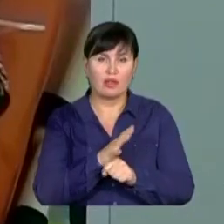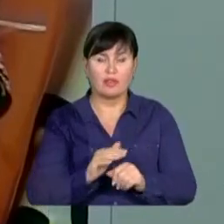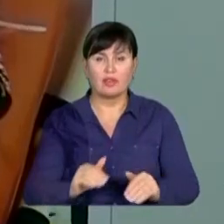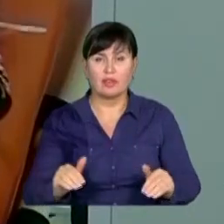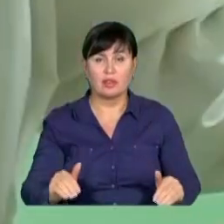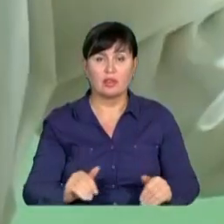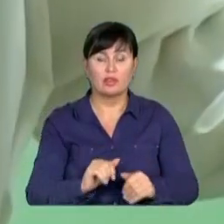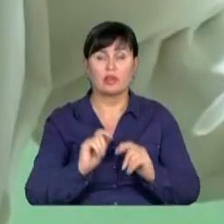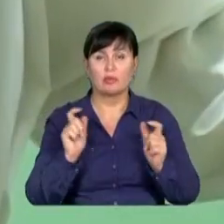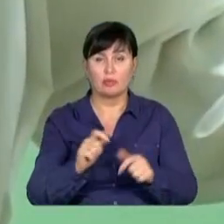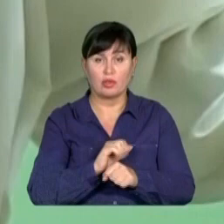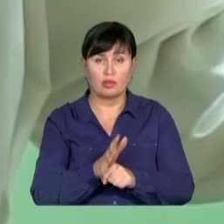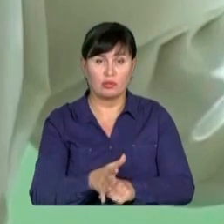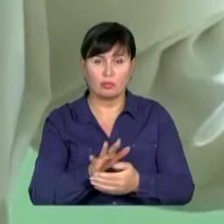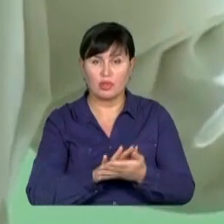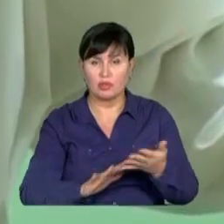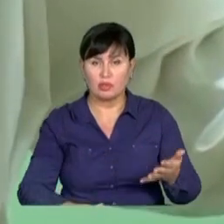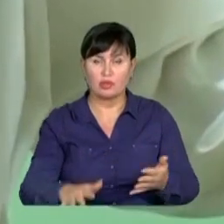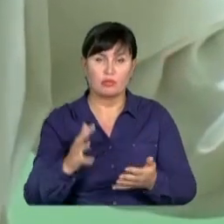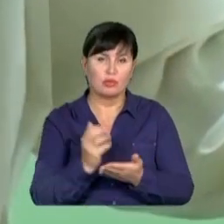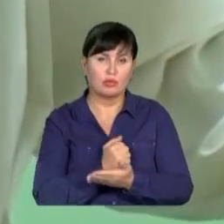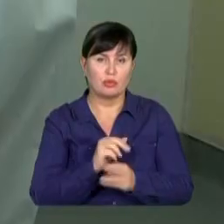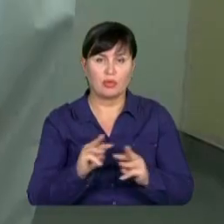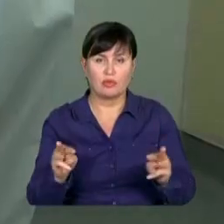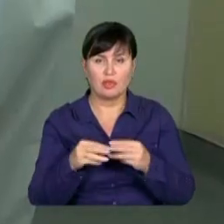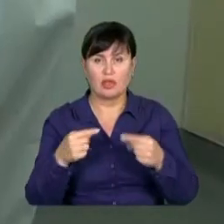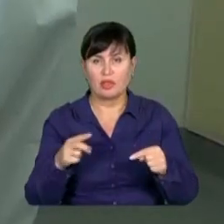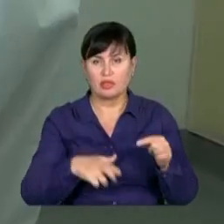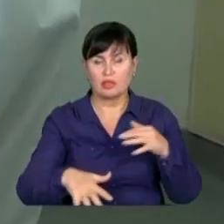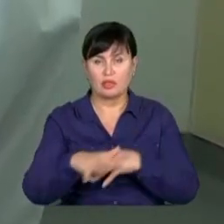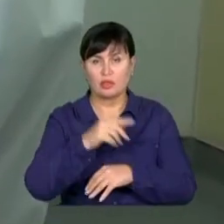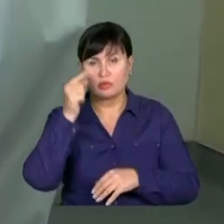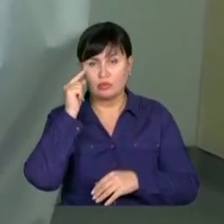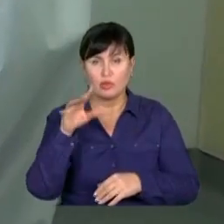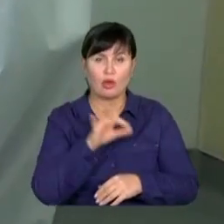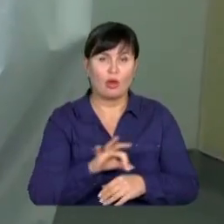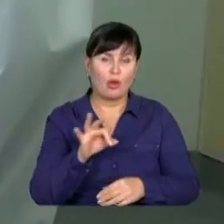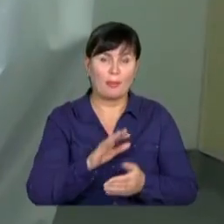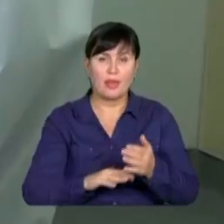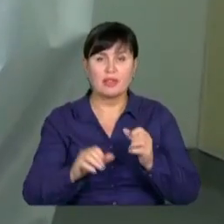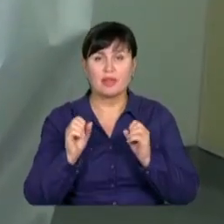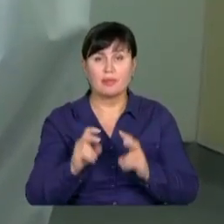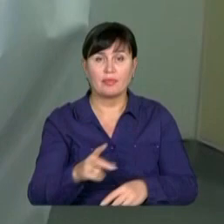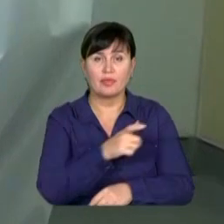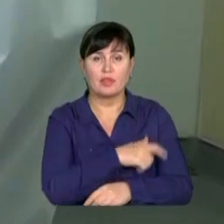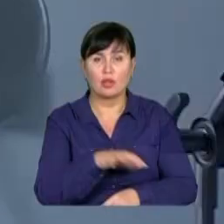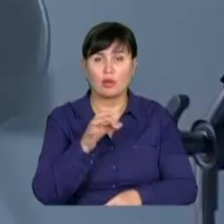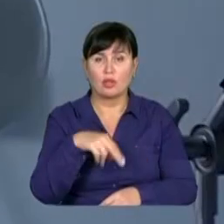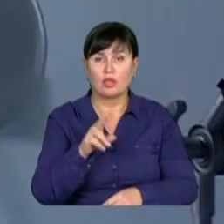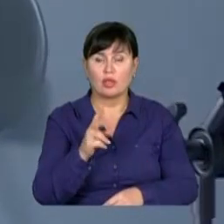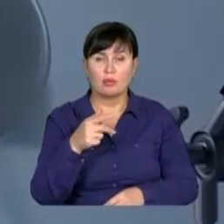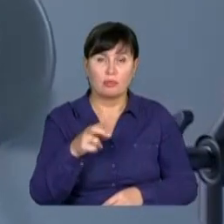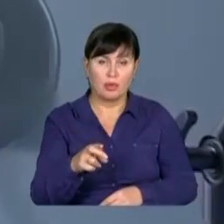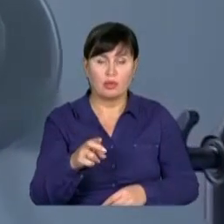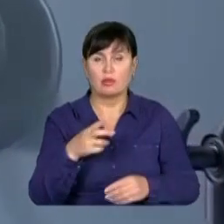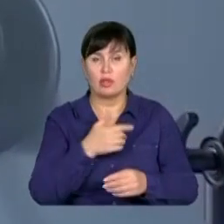Пандемия коронавируса со всеми последствиями заставила правительства разных стран задуматься о биологической безопасности. Члены ОДКБ теперь намерены